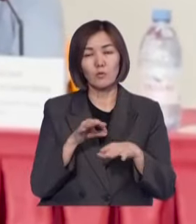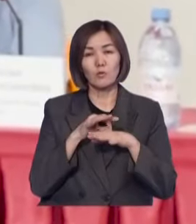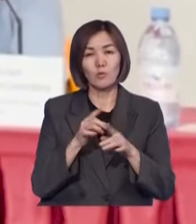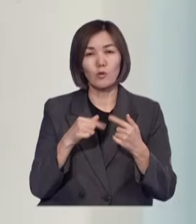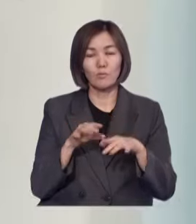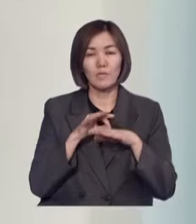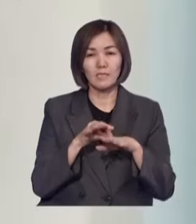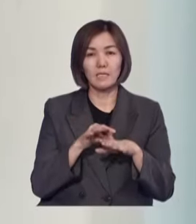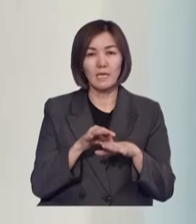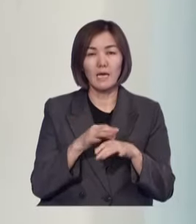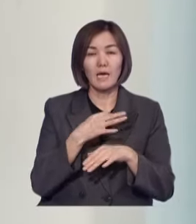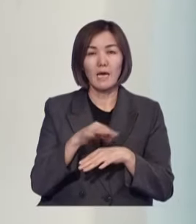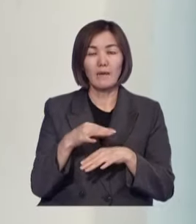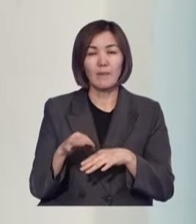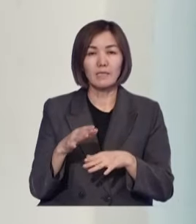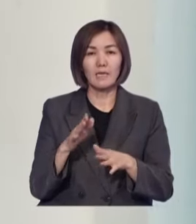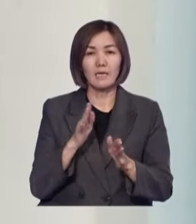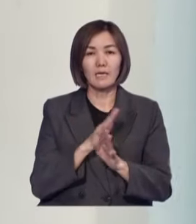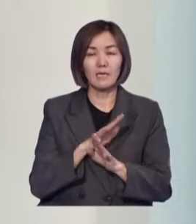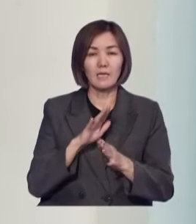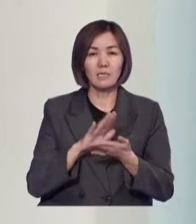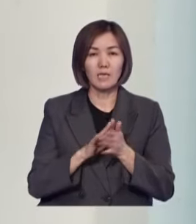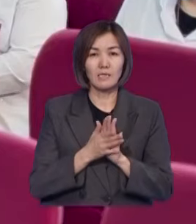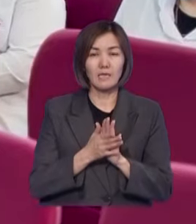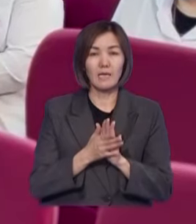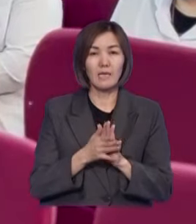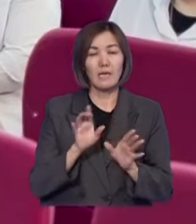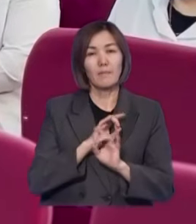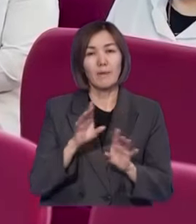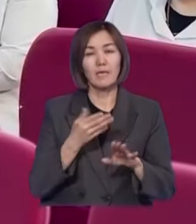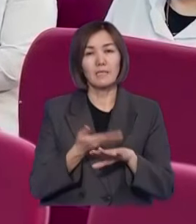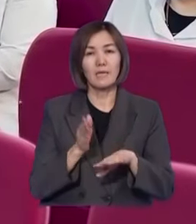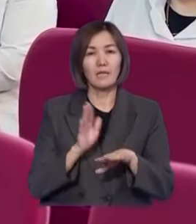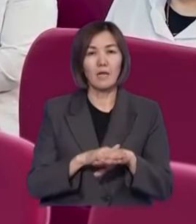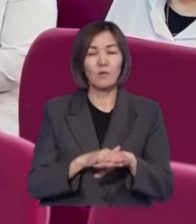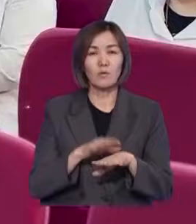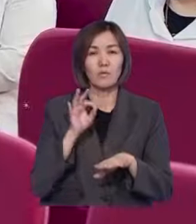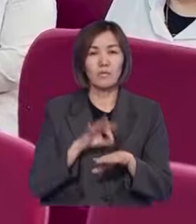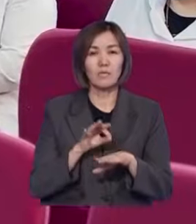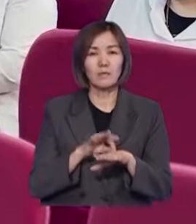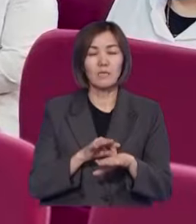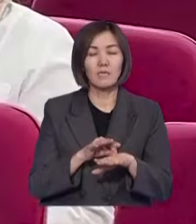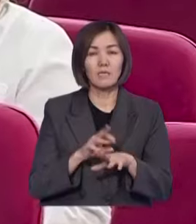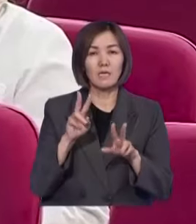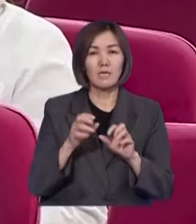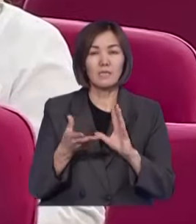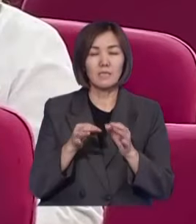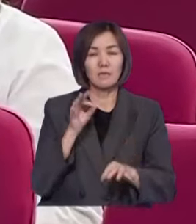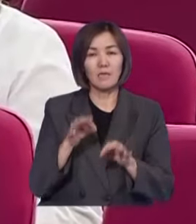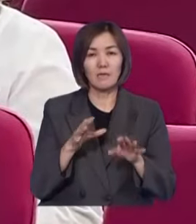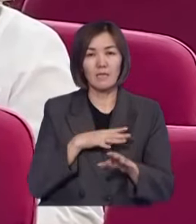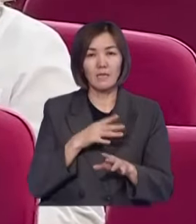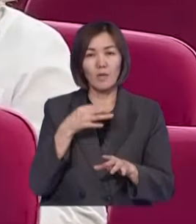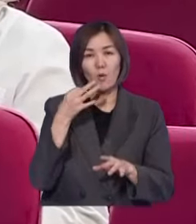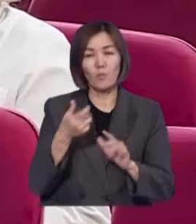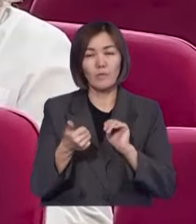ұйымдастырылып отыр. Онда аймақтағы эпидемиологиялық жағдай баяндалып, дәрігерлер ауыр дертпен күрес жолдарын сараптады. Өзара тәжірибе алмасты.